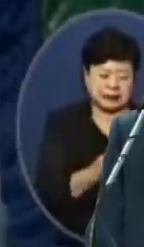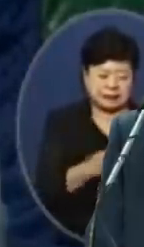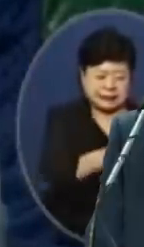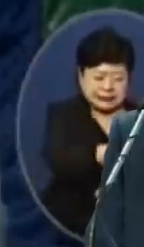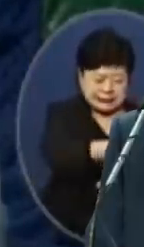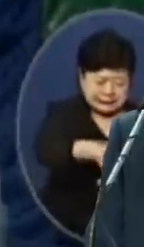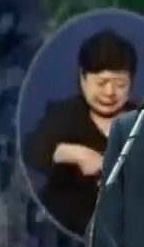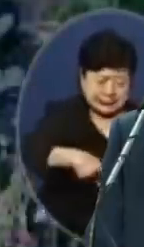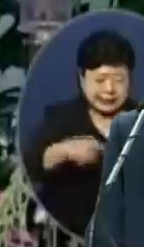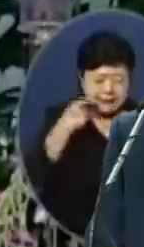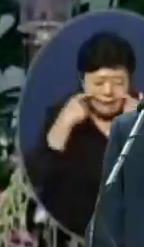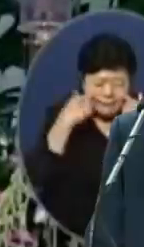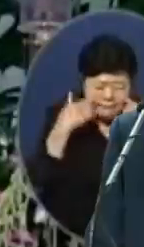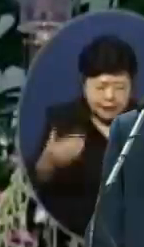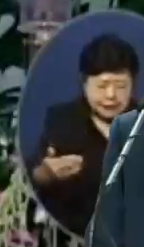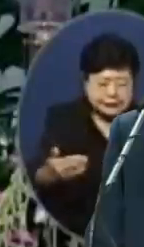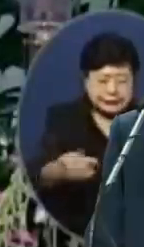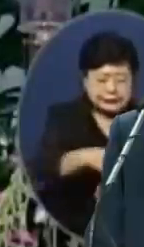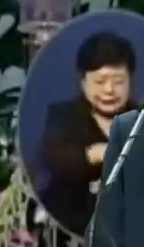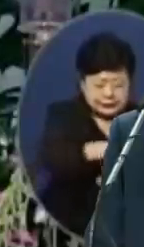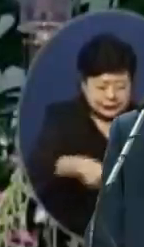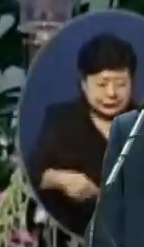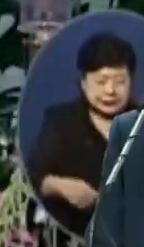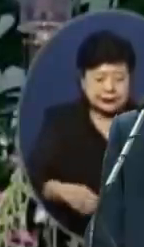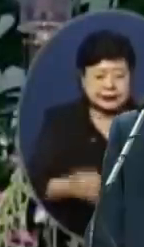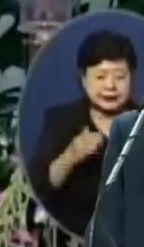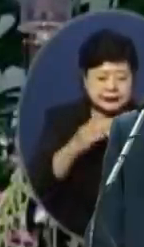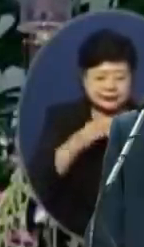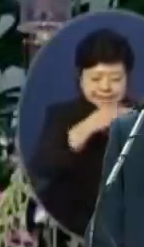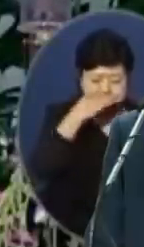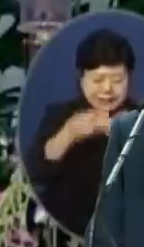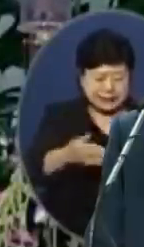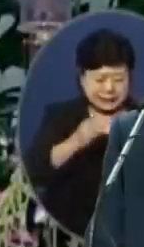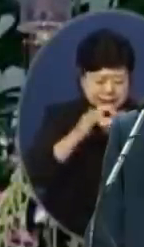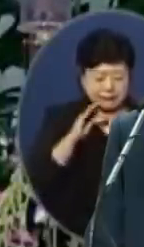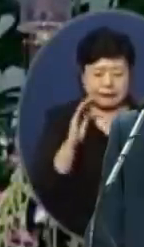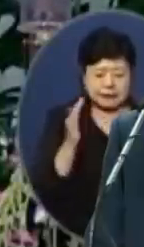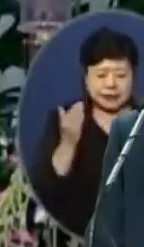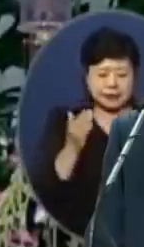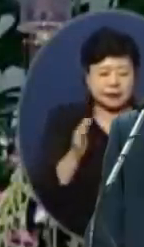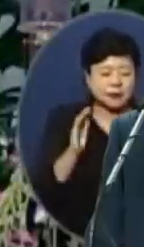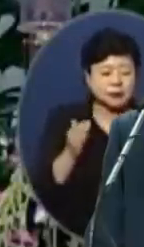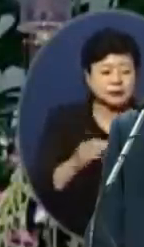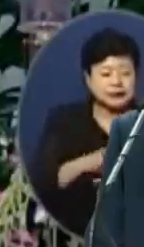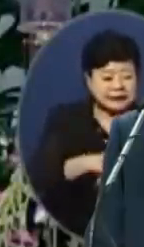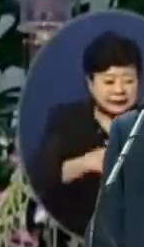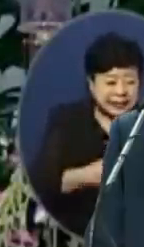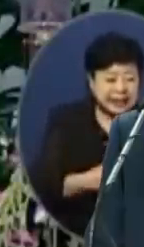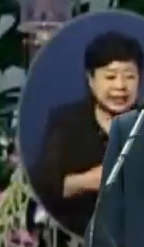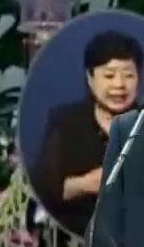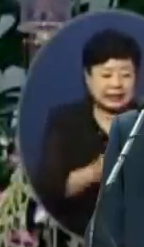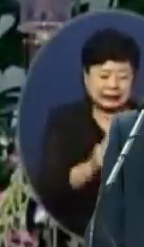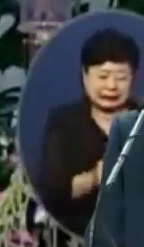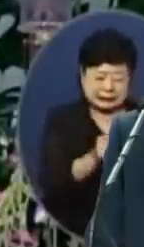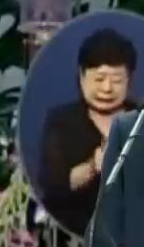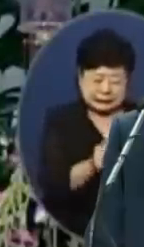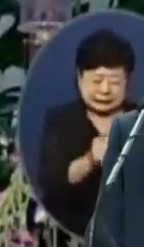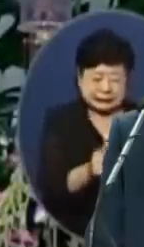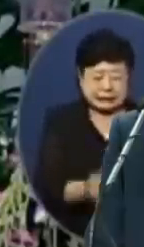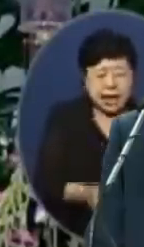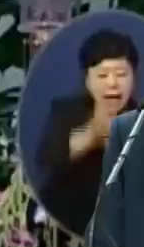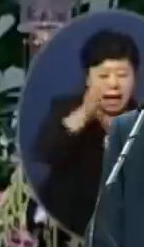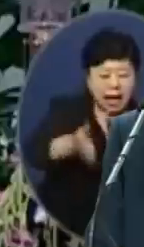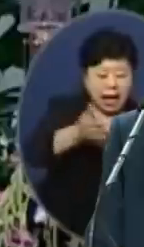자를 가지고 정확하게 측량해야 집을 올바로 지을 수가 있는 것입니다. 요즘 세계 각국이 앞다투어 초고층 빌딩을